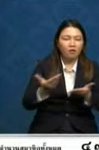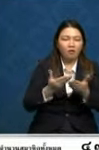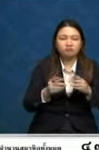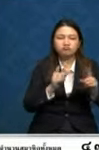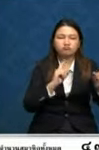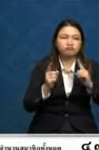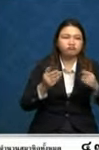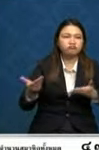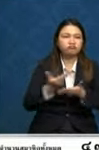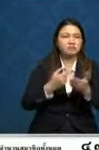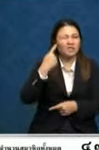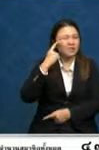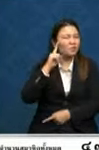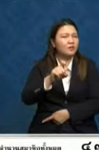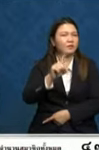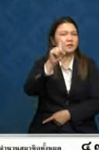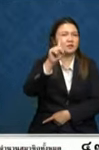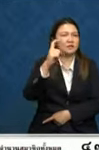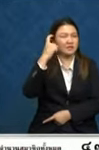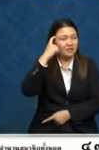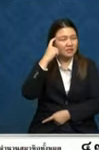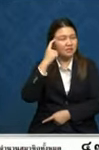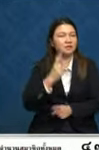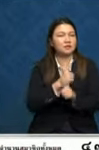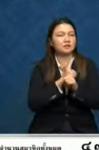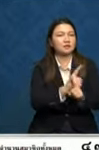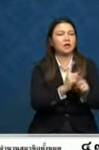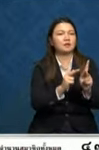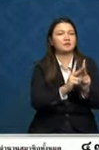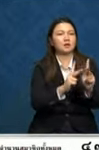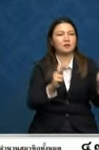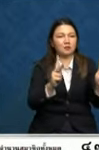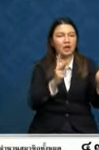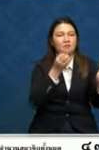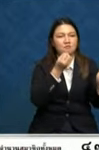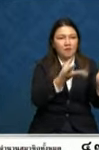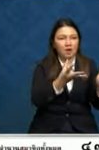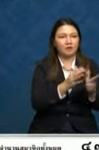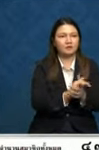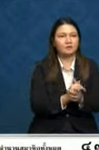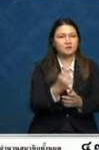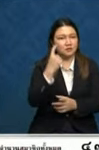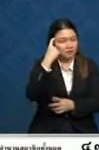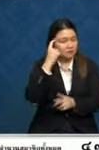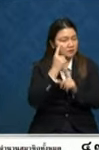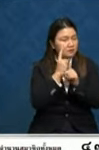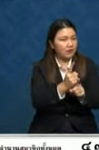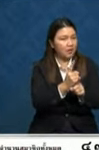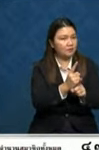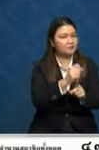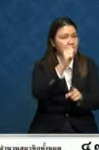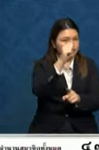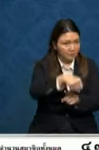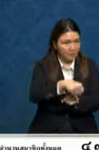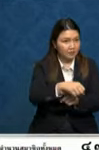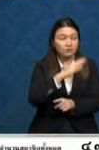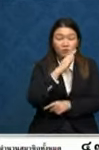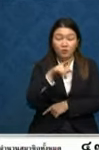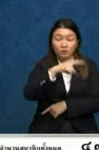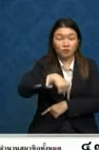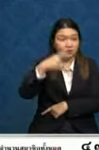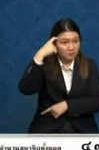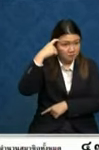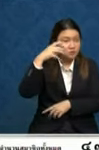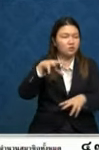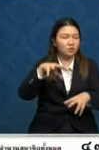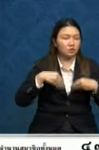มว่าน่าจะถามครั้งเดียวว่าเห็นด้วยกับกรรมาธิการเสียงข้างมากที่ทำมาหรือไม่ถ้าที่ทุกคนเห็นด้วยมันก็จ